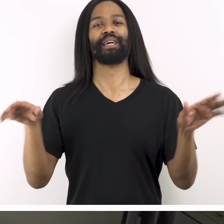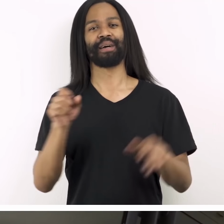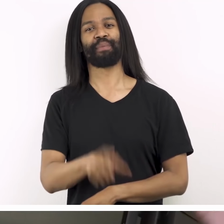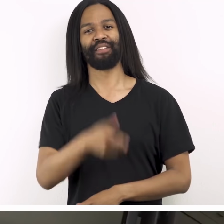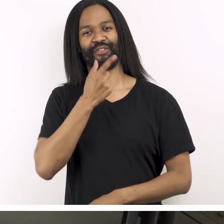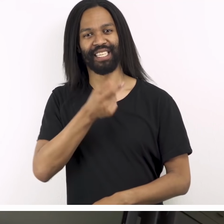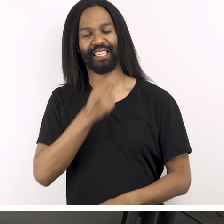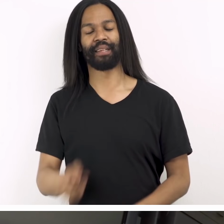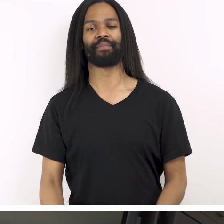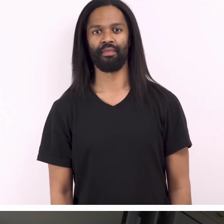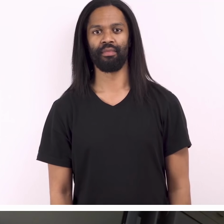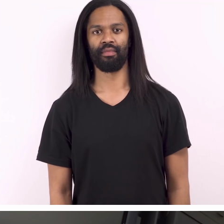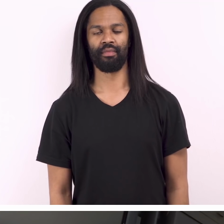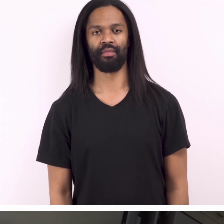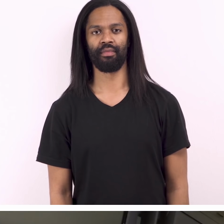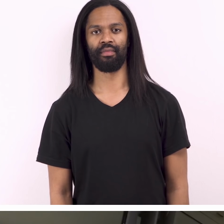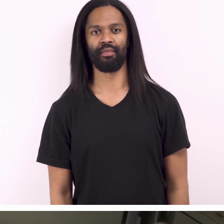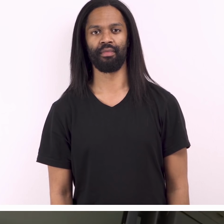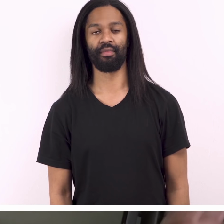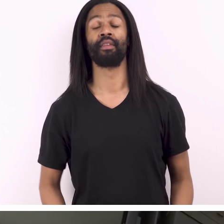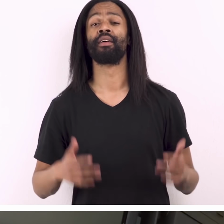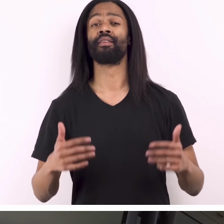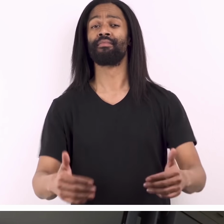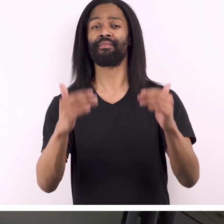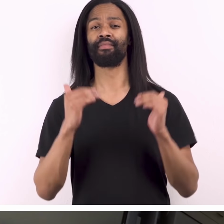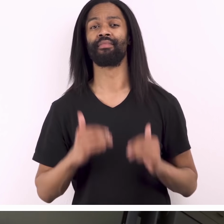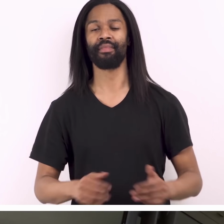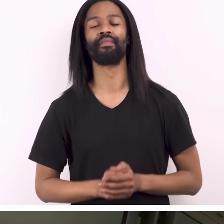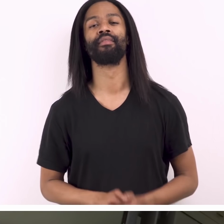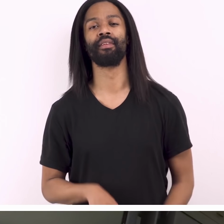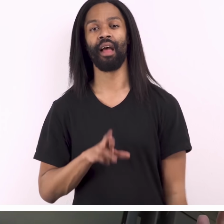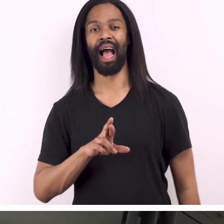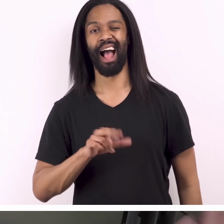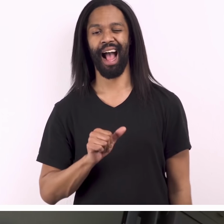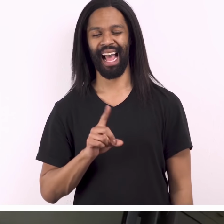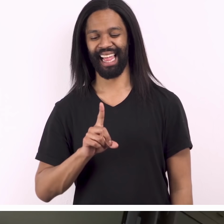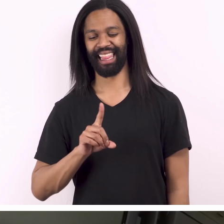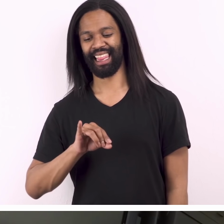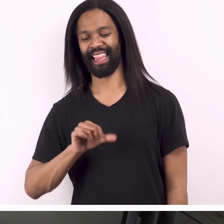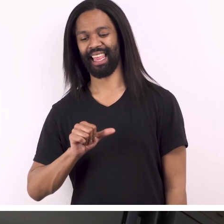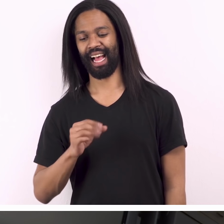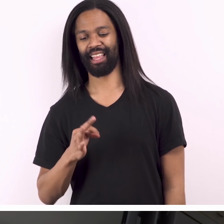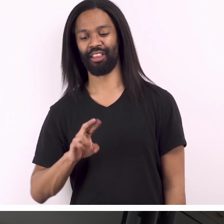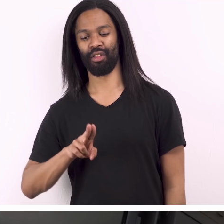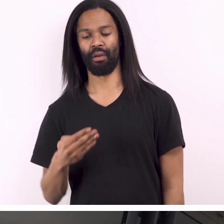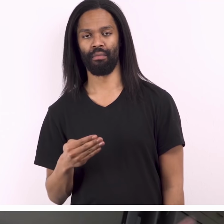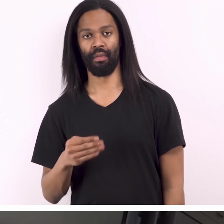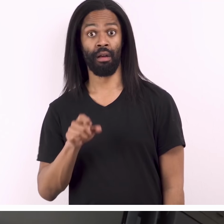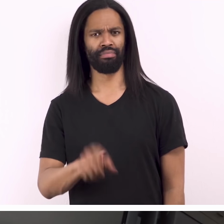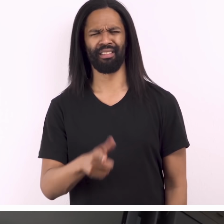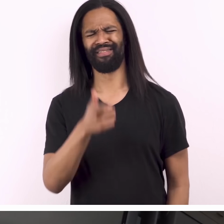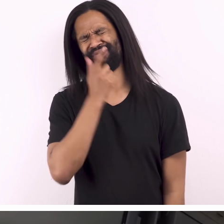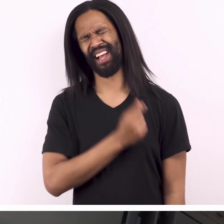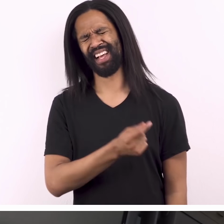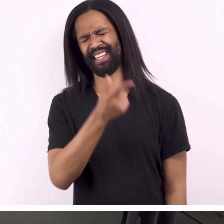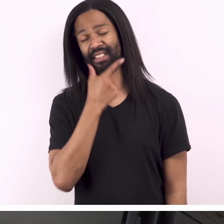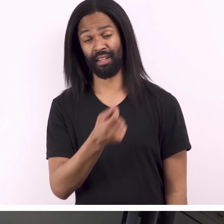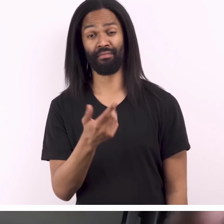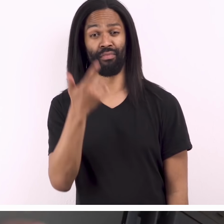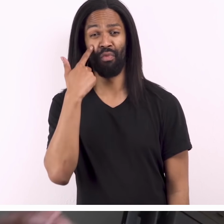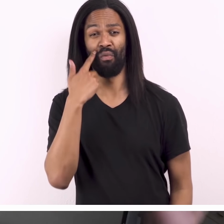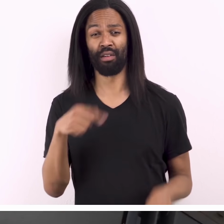est en mode facile. Ensuite, on a le Radiatum. Le Radiatum, c'est aussi un philodendron hyper facile. Vous le verrez un petit peu comme le